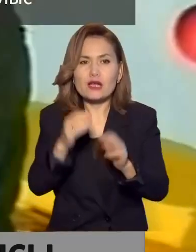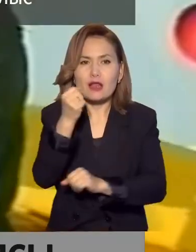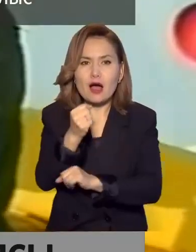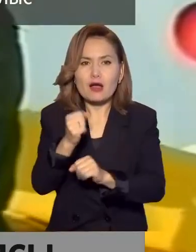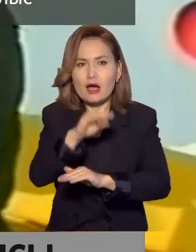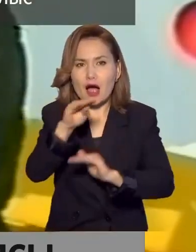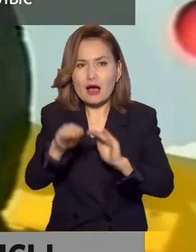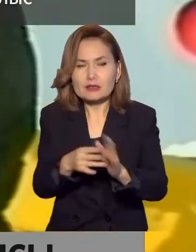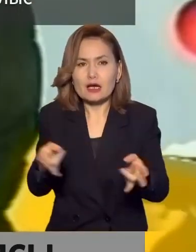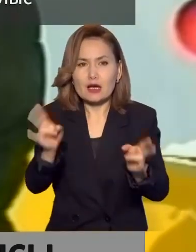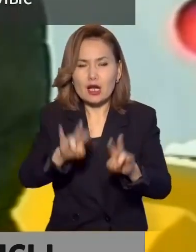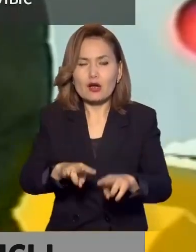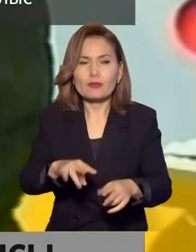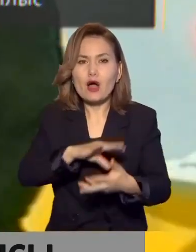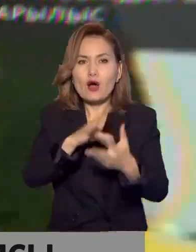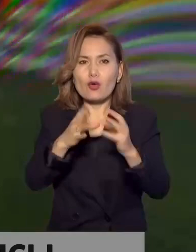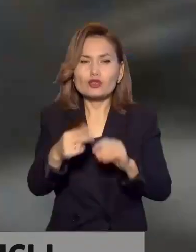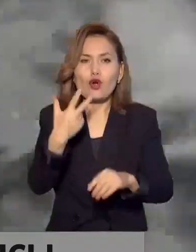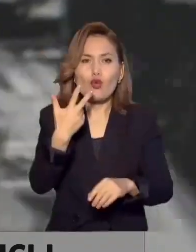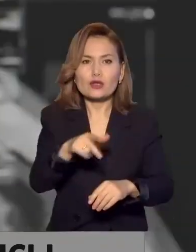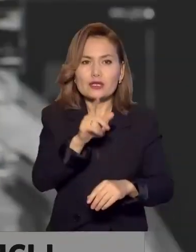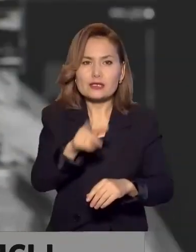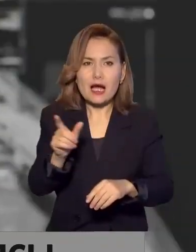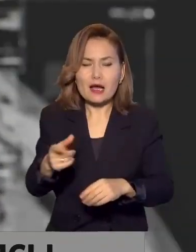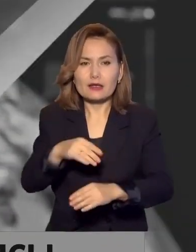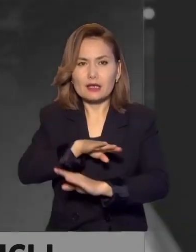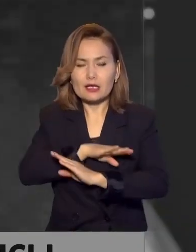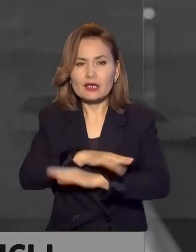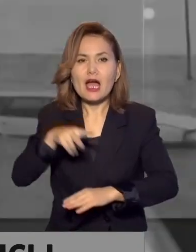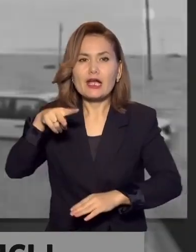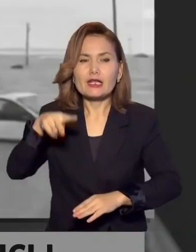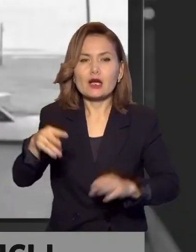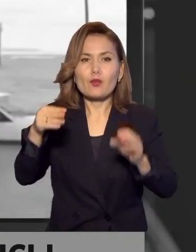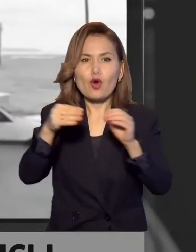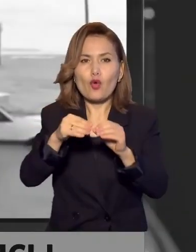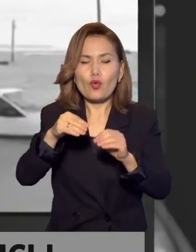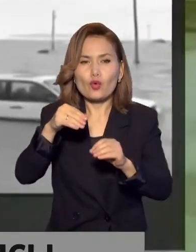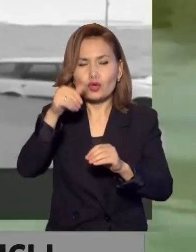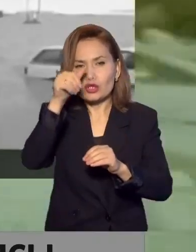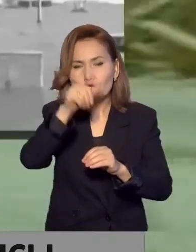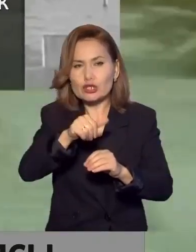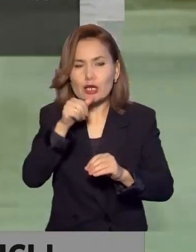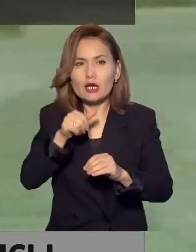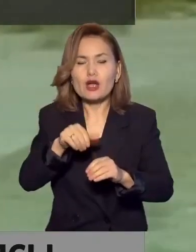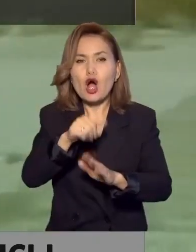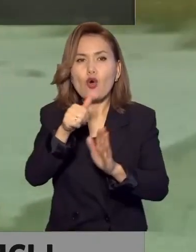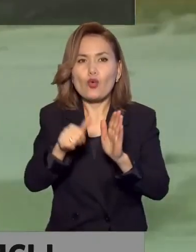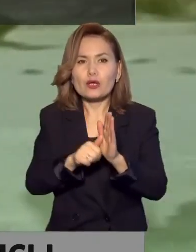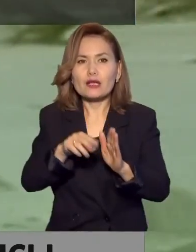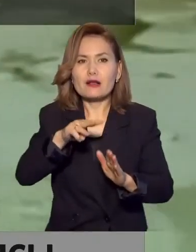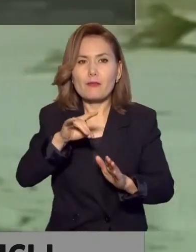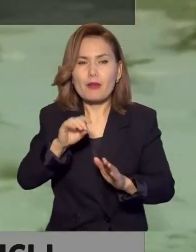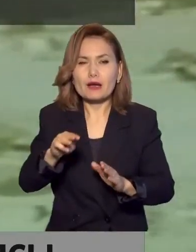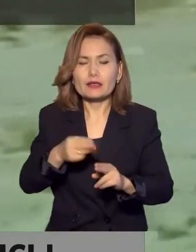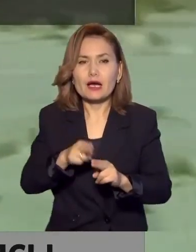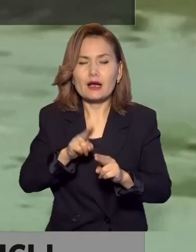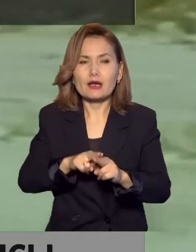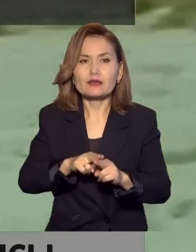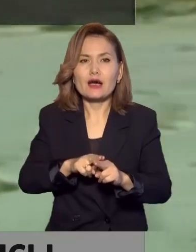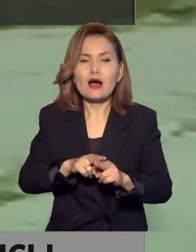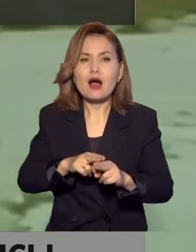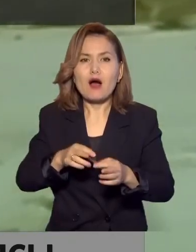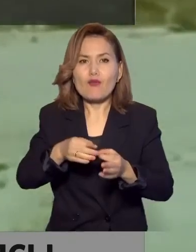Жарылыс салдарынан 30 адам қаза тапты. 2010 жыл 16 наурыз Қызылағаштағы табиғи техногендік